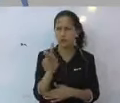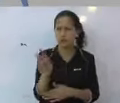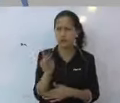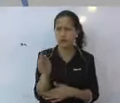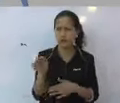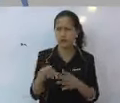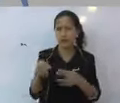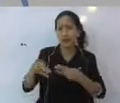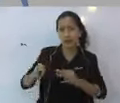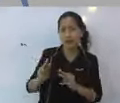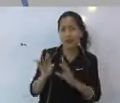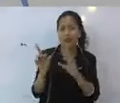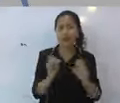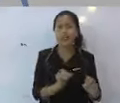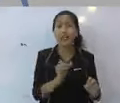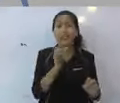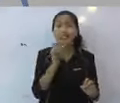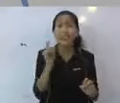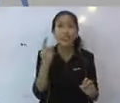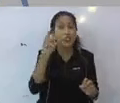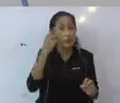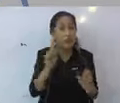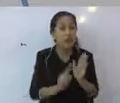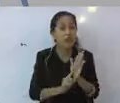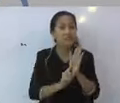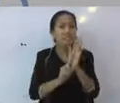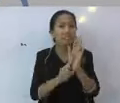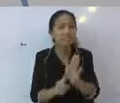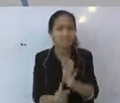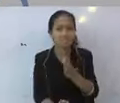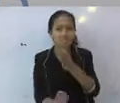No, hindi lang pang-display ng mga halaman, kundi yung talagang